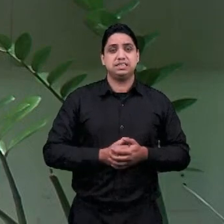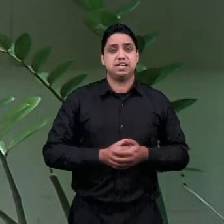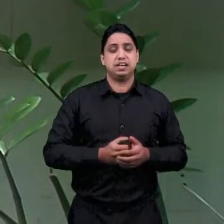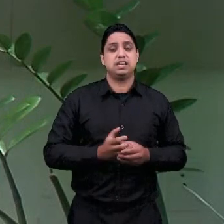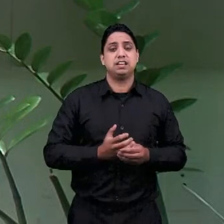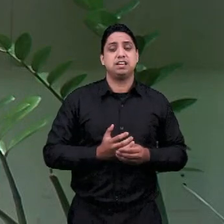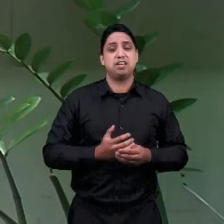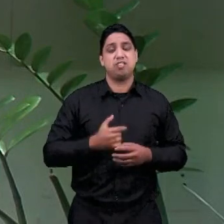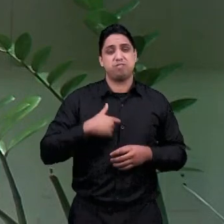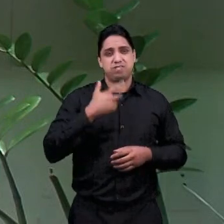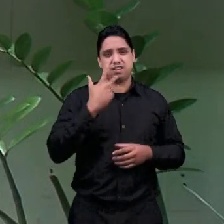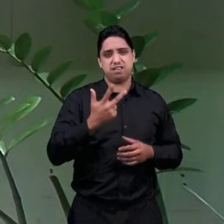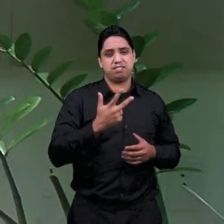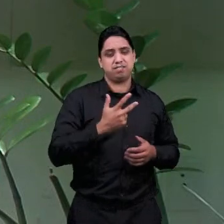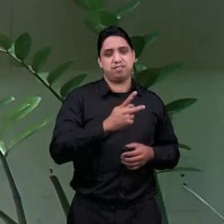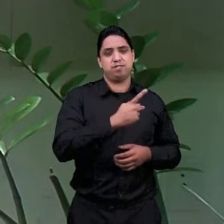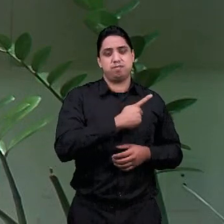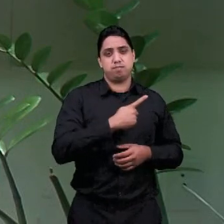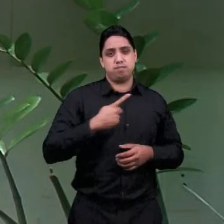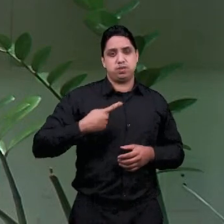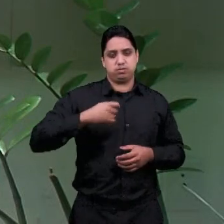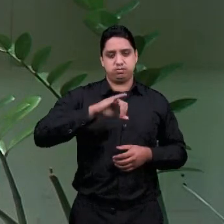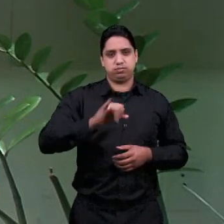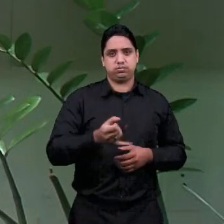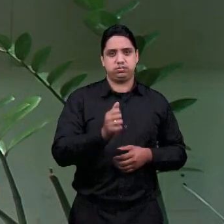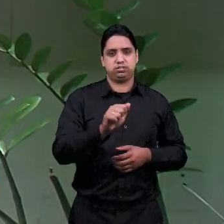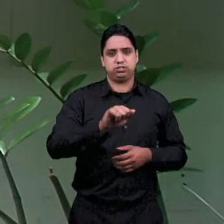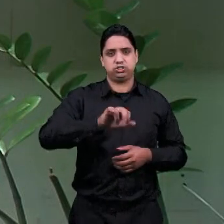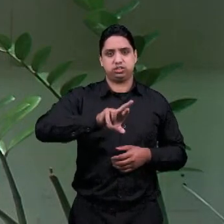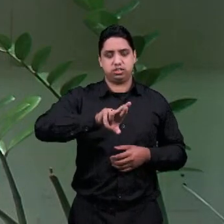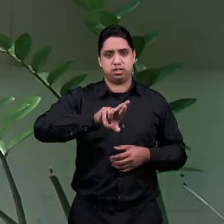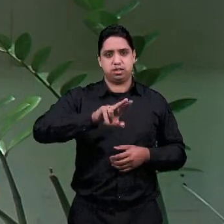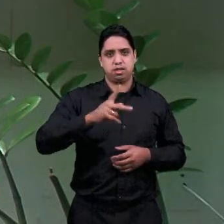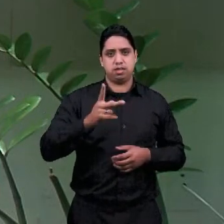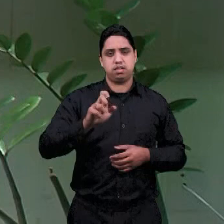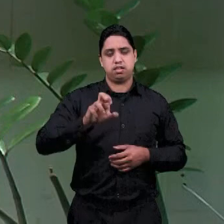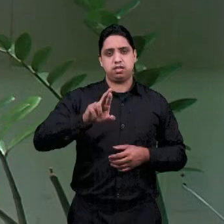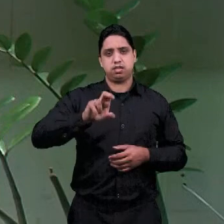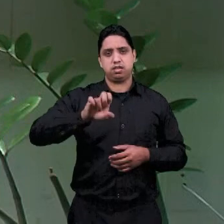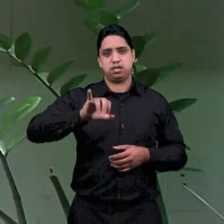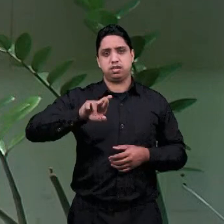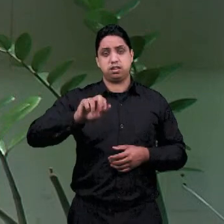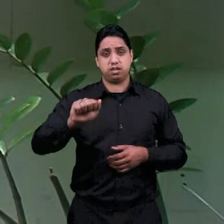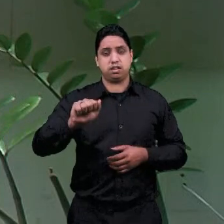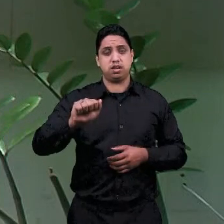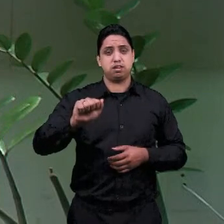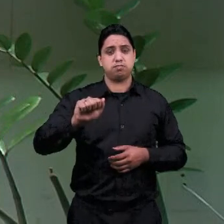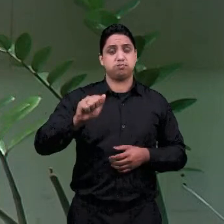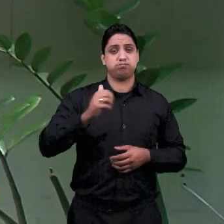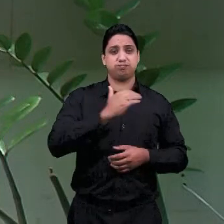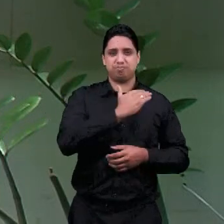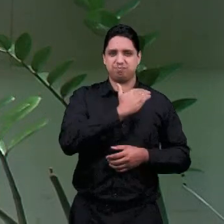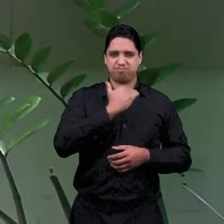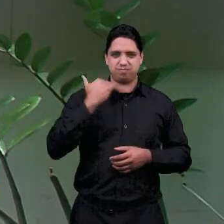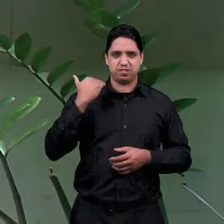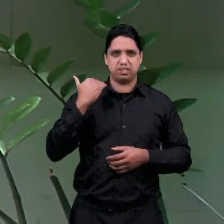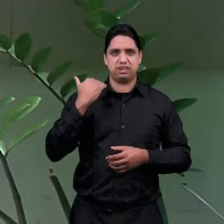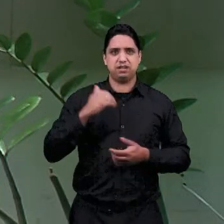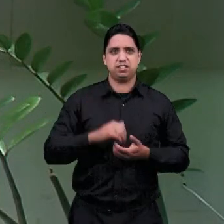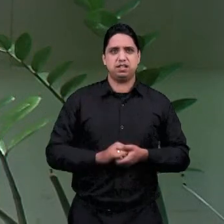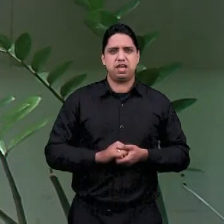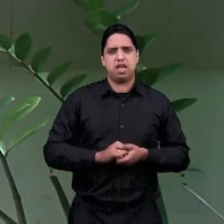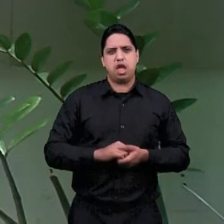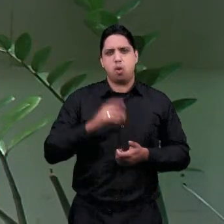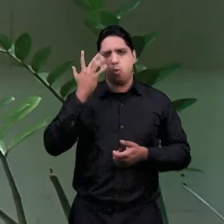eue de notre bien-aimé pasteur Jair Pereira Gomes. Notre pasteur Jair, peut-être